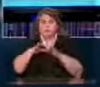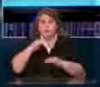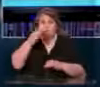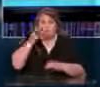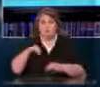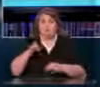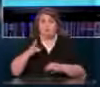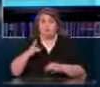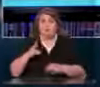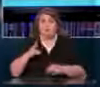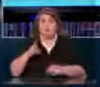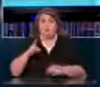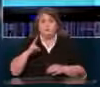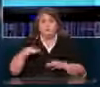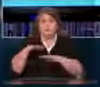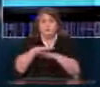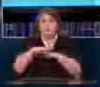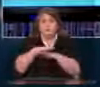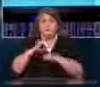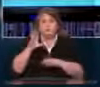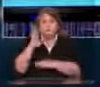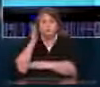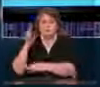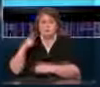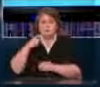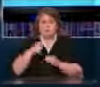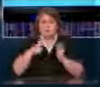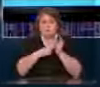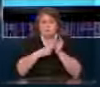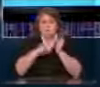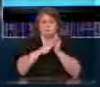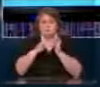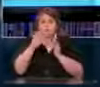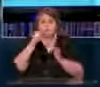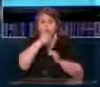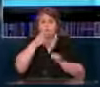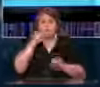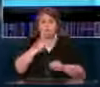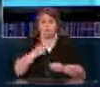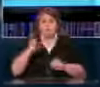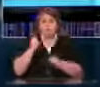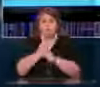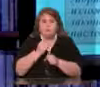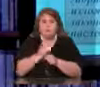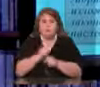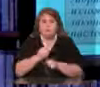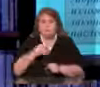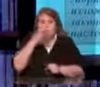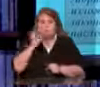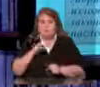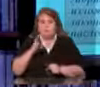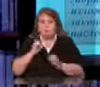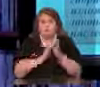над горохом в монастырском саду и в 1865 году опубликовал работу «Опыты